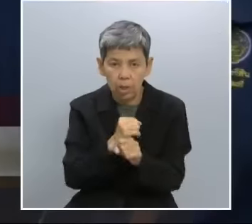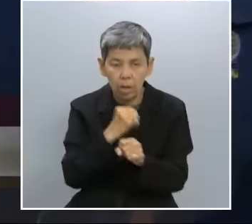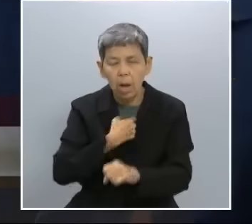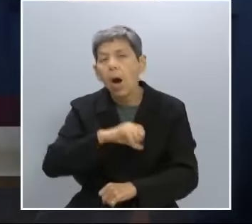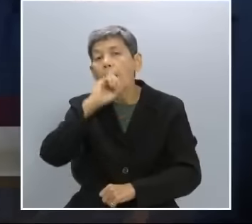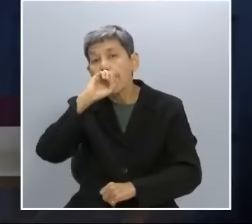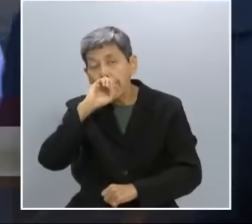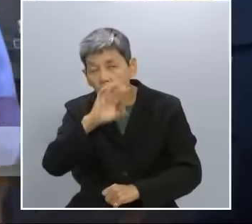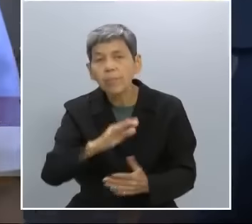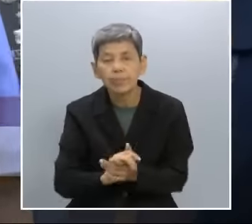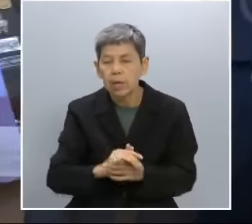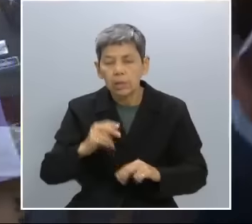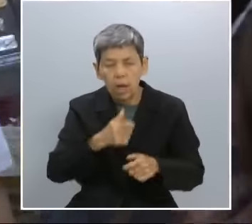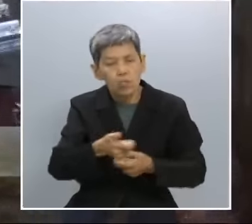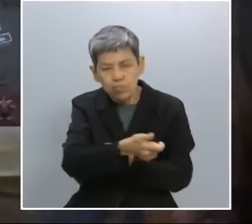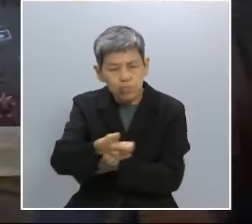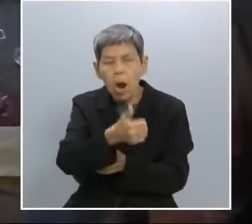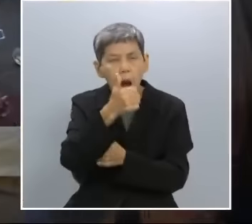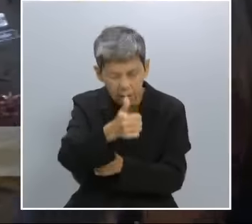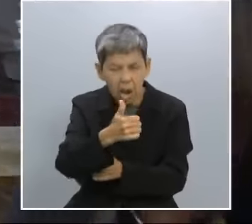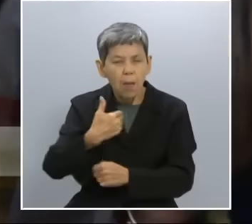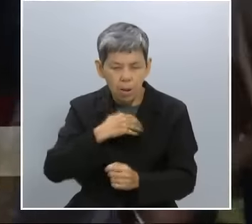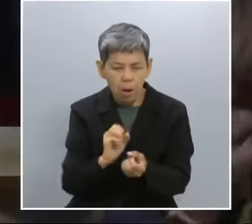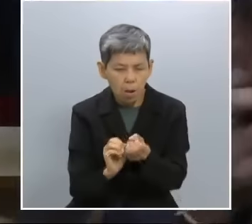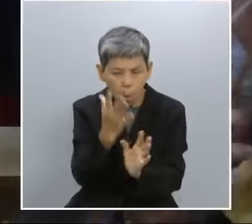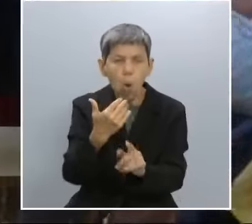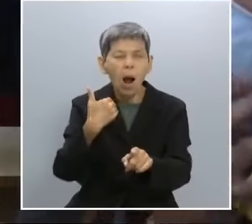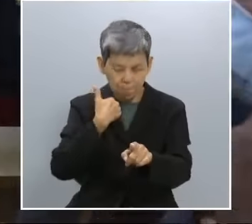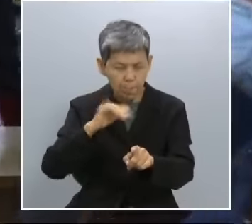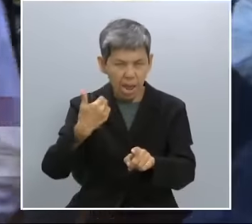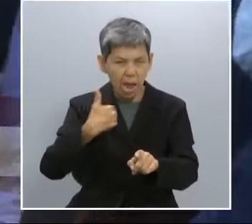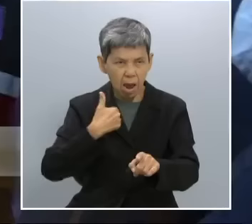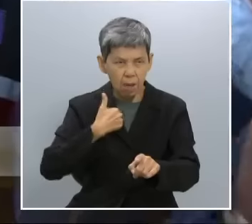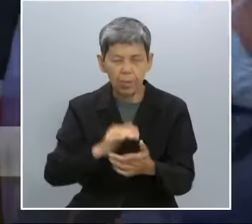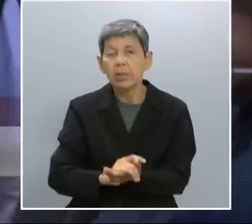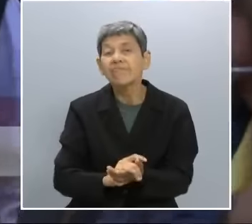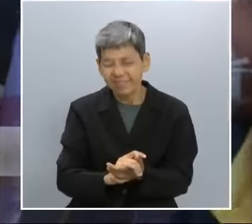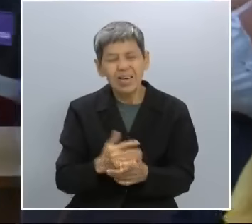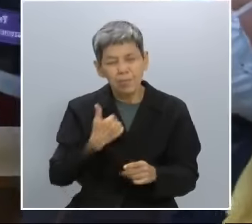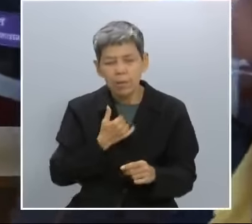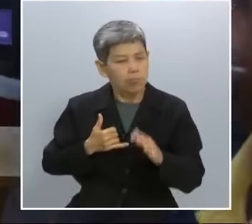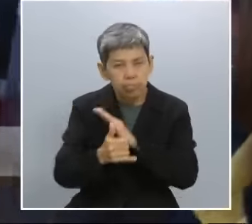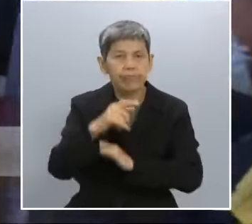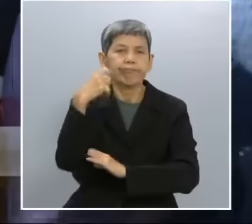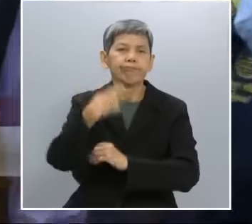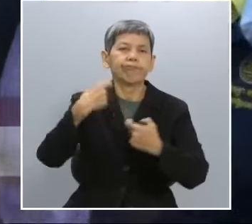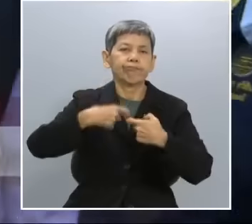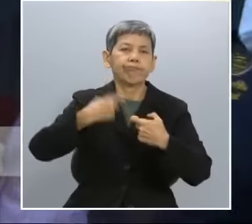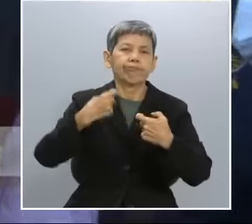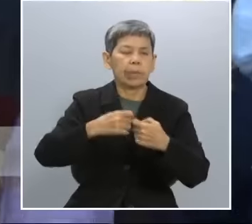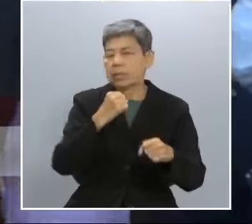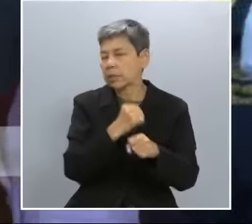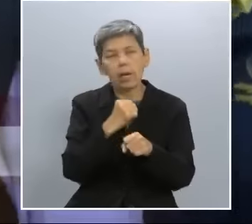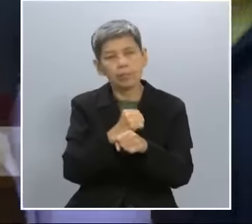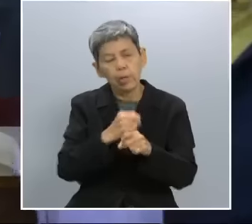อกแต่เพียงว่าควบคุมเพลิงได้แต่มันมีโอกาสปะทุขึ้นมาใหม่แปลความได้ว่าก็มันยังเข้าไม่ได ้ ก็ยังไม่สามารถจ